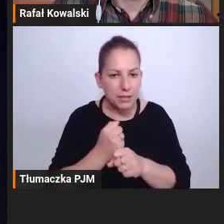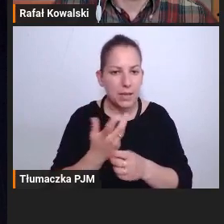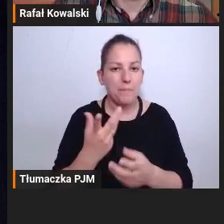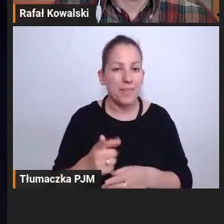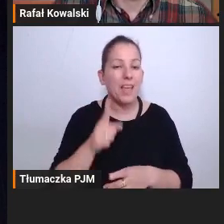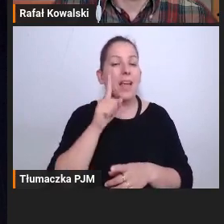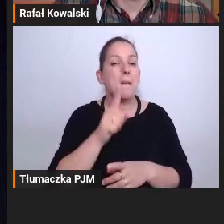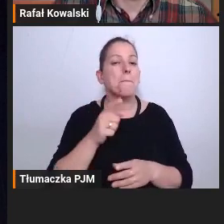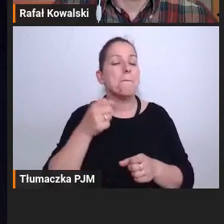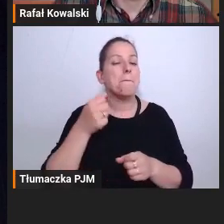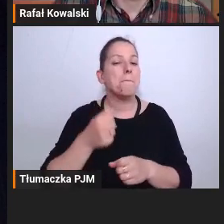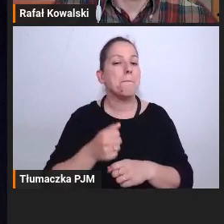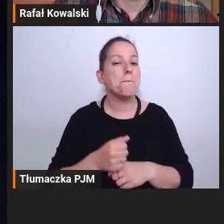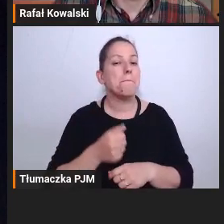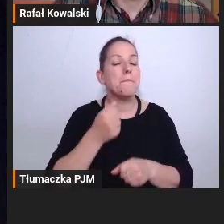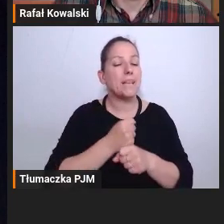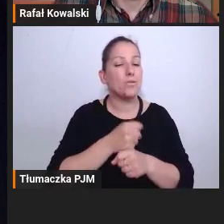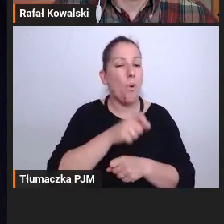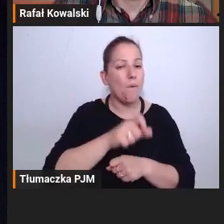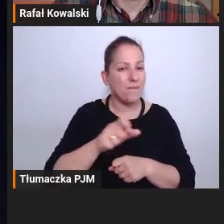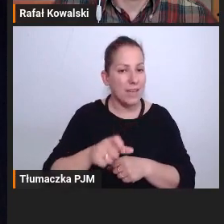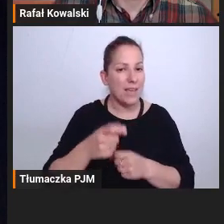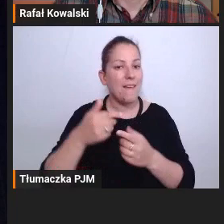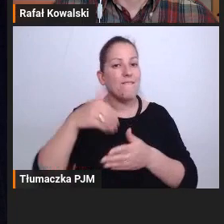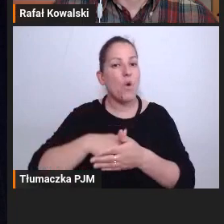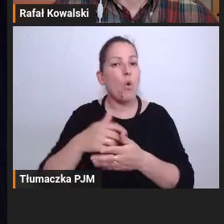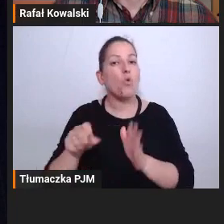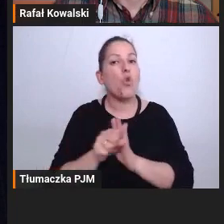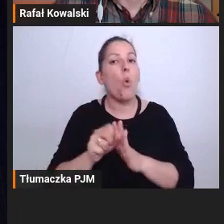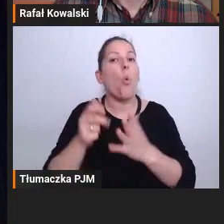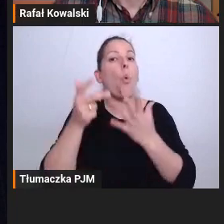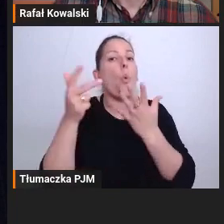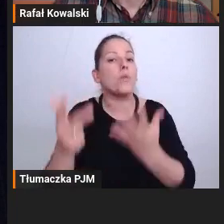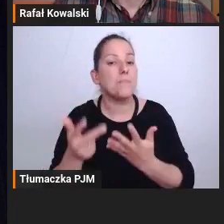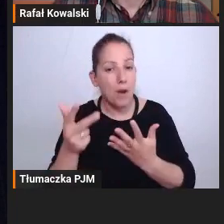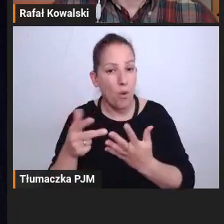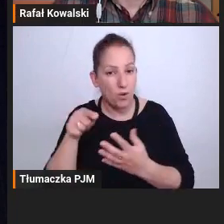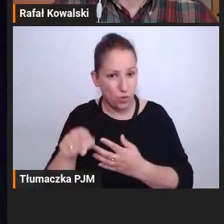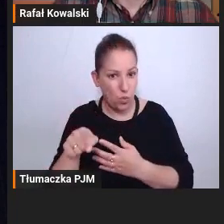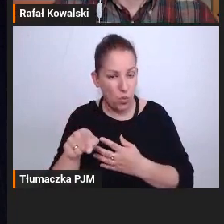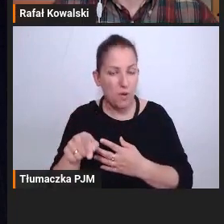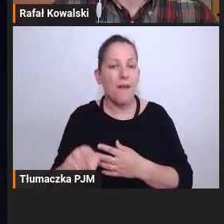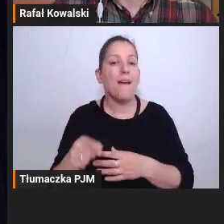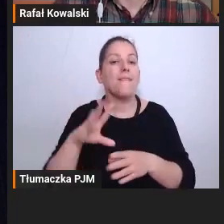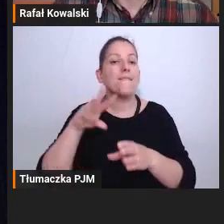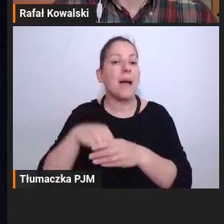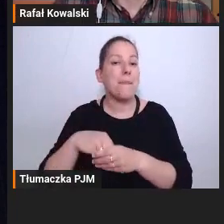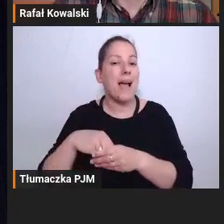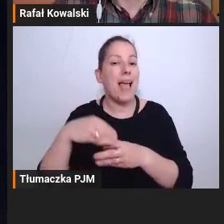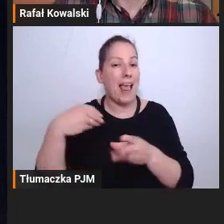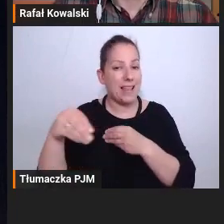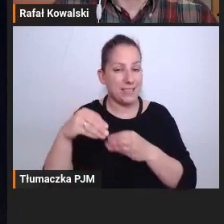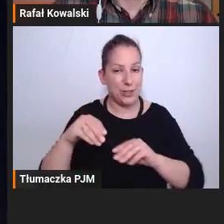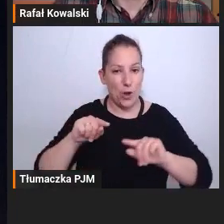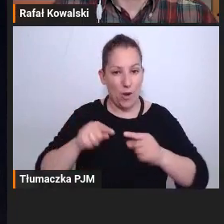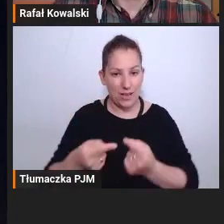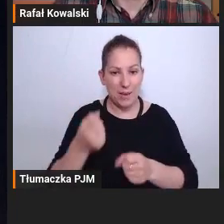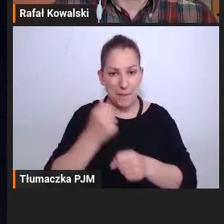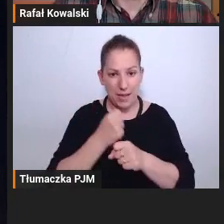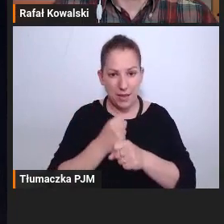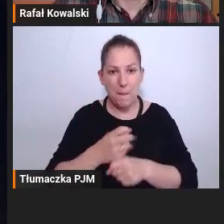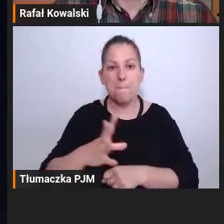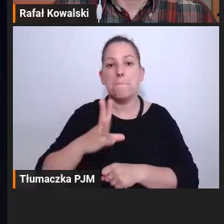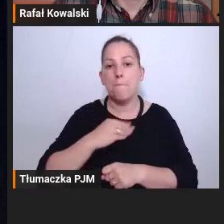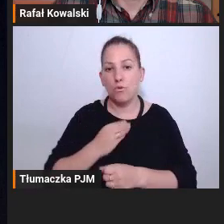że pracownik, który wychowuje dziecko do 8. roku życia w ramach tej elastycznej organizacji pracy,